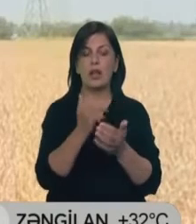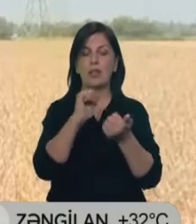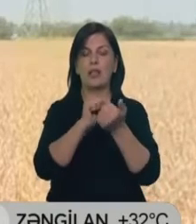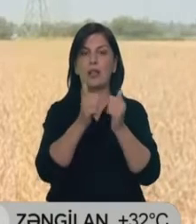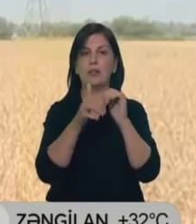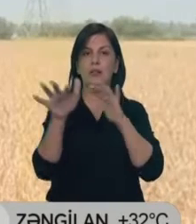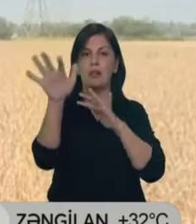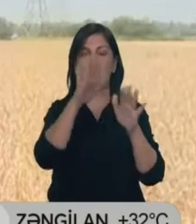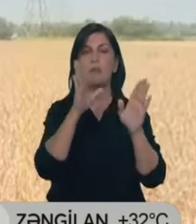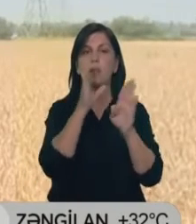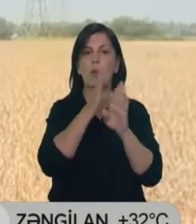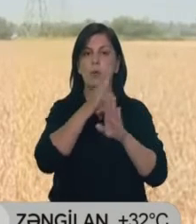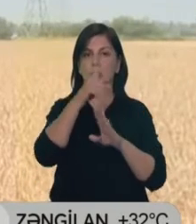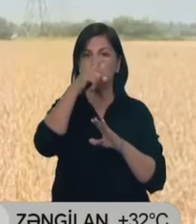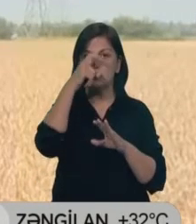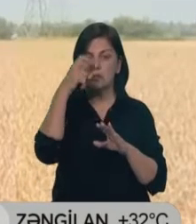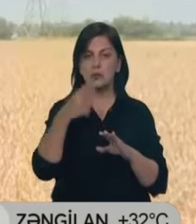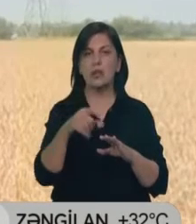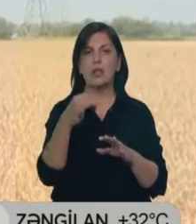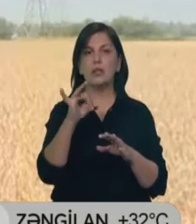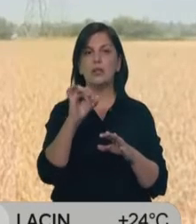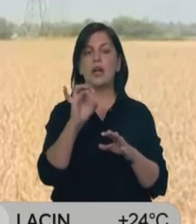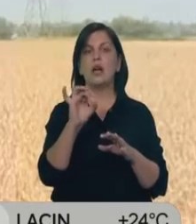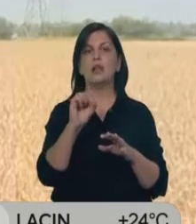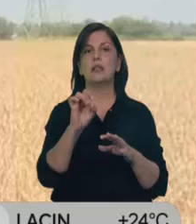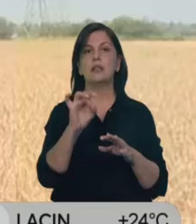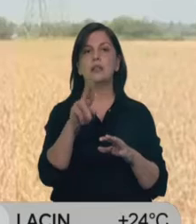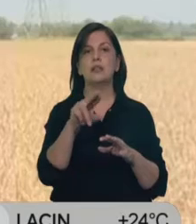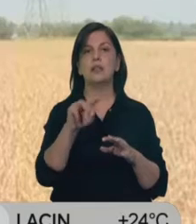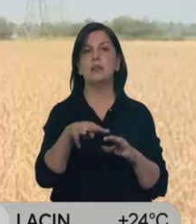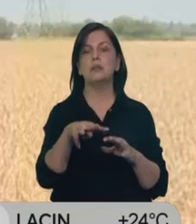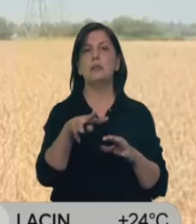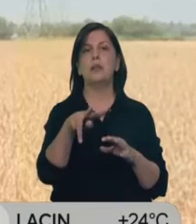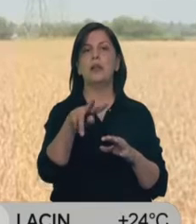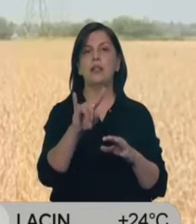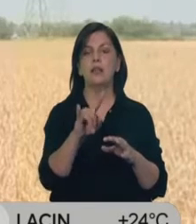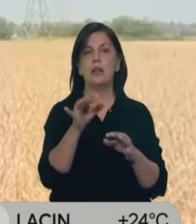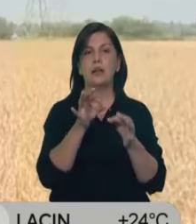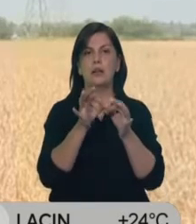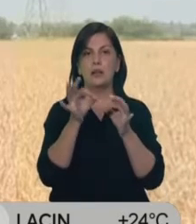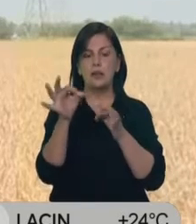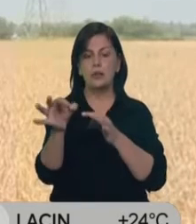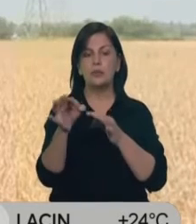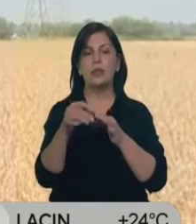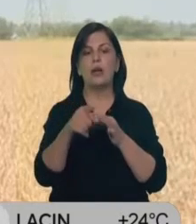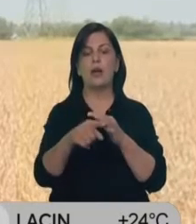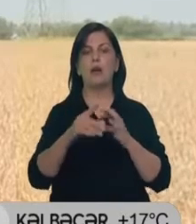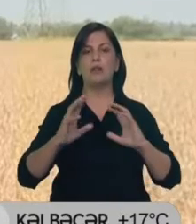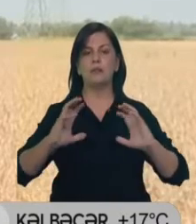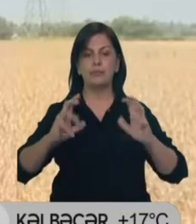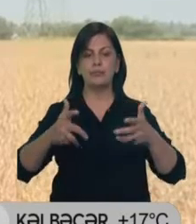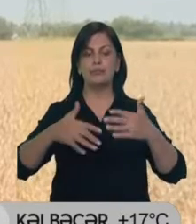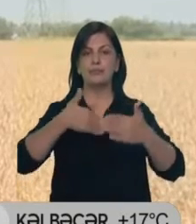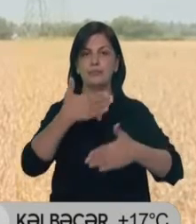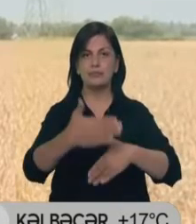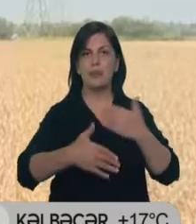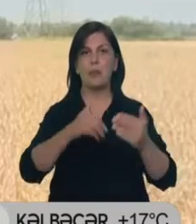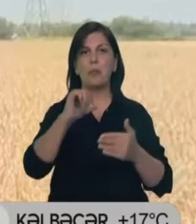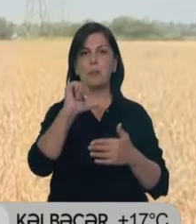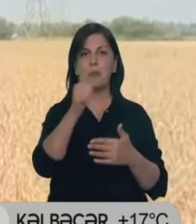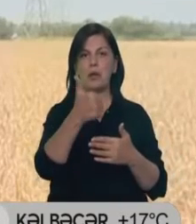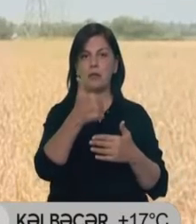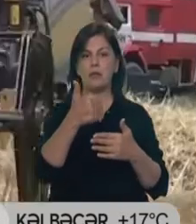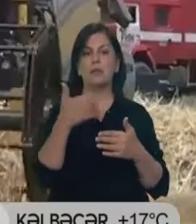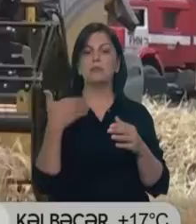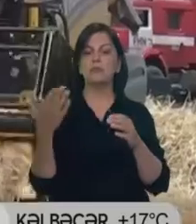isti keçməsindən də qədər artıq biz yardım rayonunda həmin kombaynlardan bu mövsüm ilk dəfə biçin aparmışıq və çox yüksək